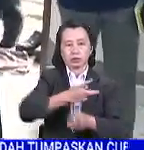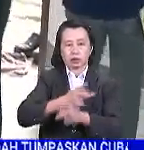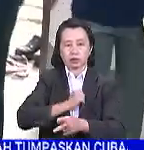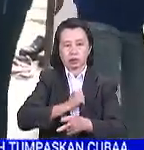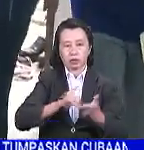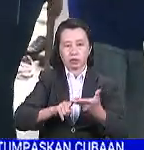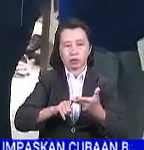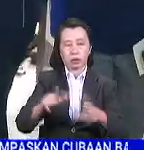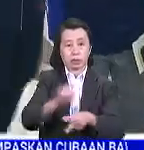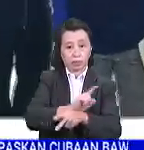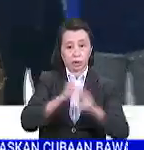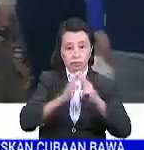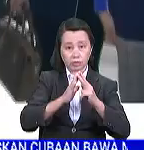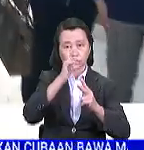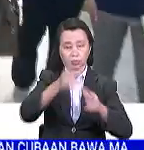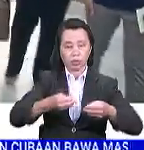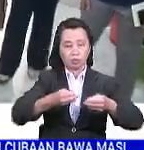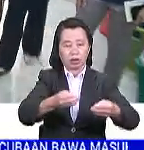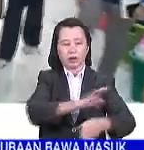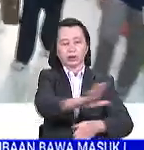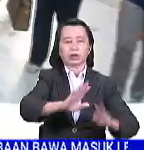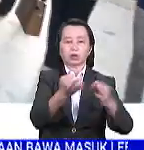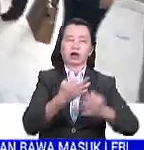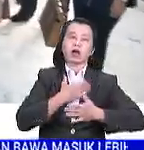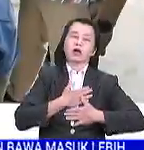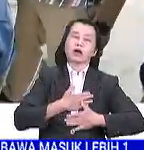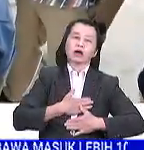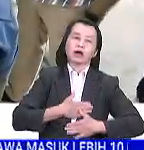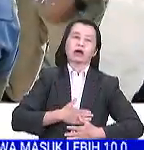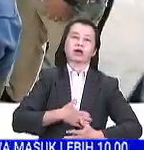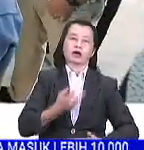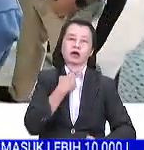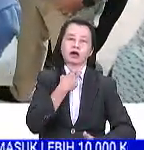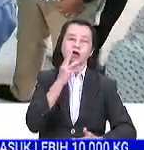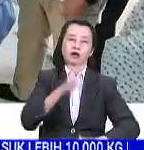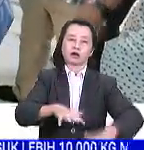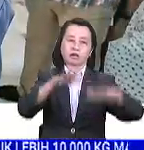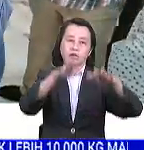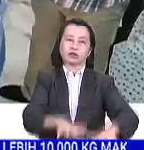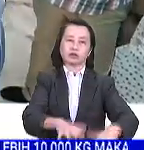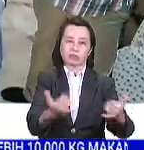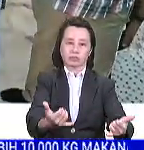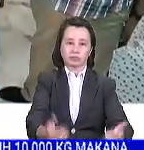serta kelengkapan rumah pastinya memberi kelegaan kepada kakitangan yang terkesan bencana berkenaan.